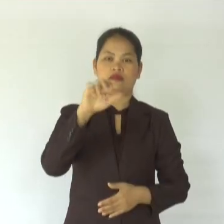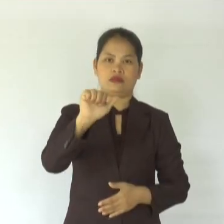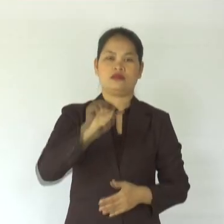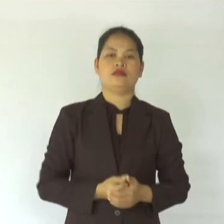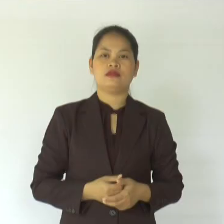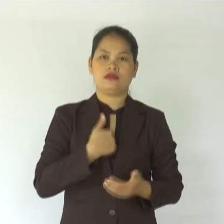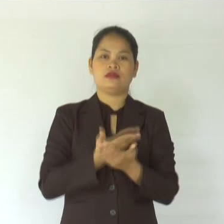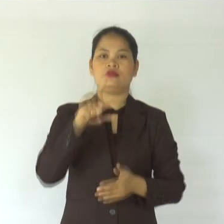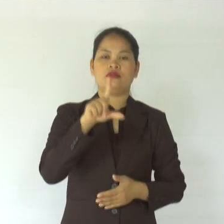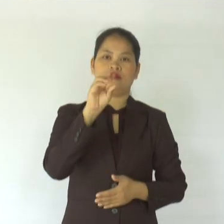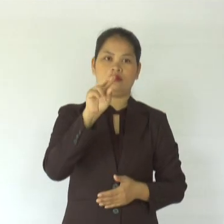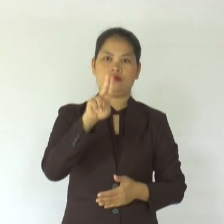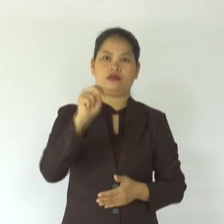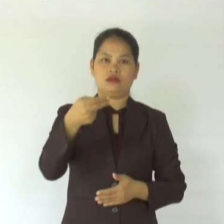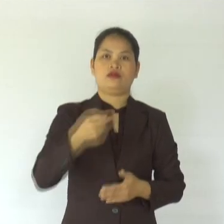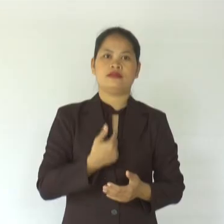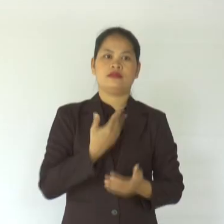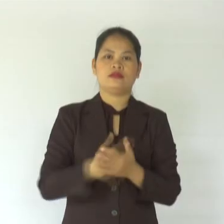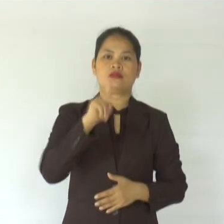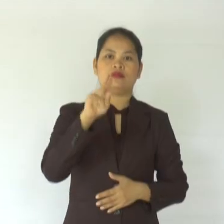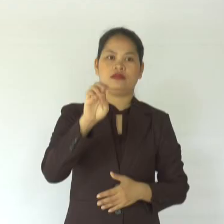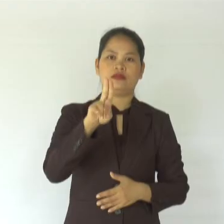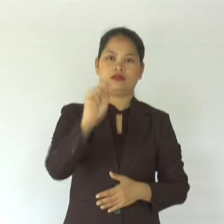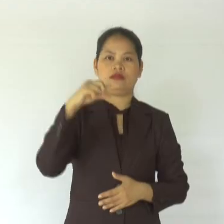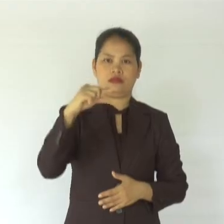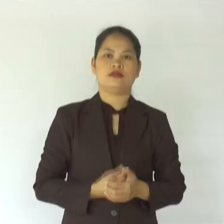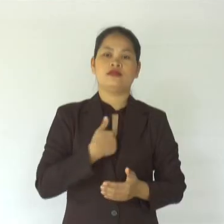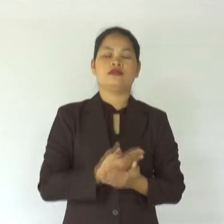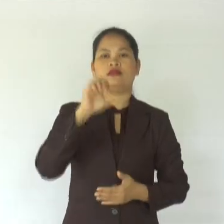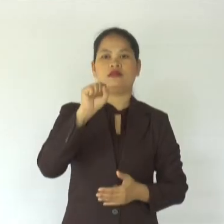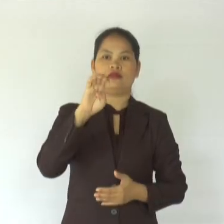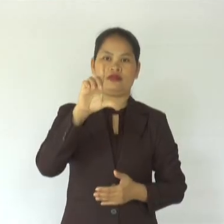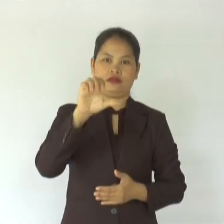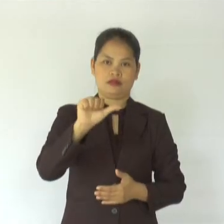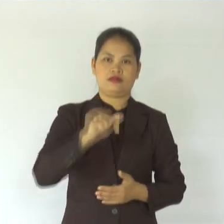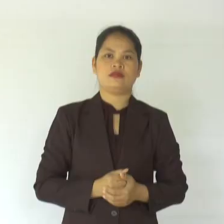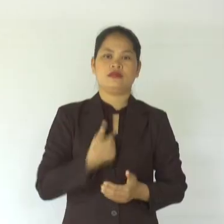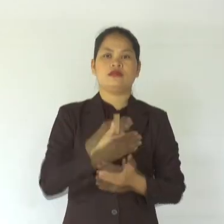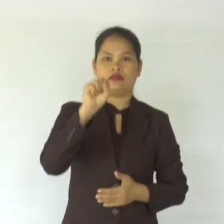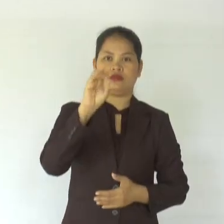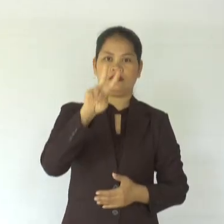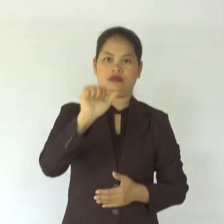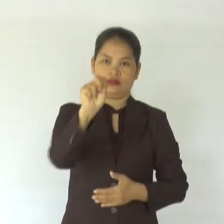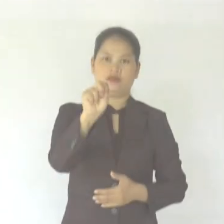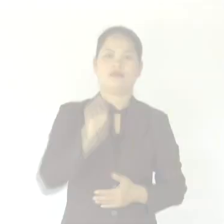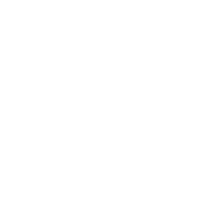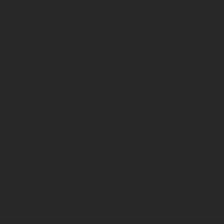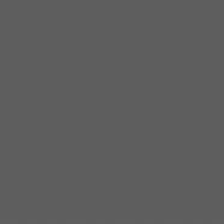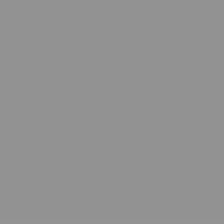tật này cả. Nhóm chung một chiêu lời. Khi nhóm chung một miệng cần. Chung một hồi sẽ là. Khi nhóm chung một bây giờ